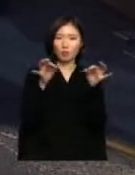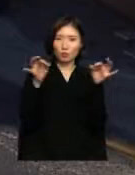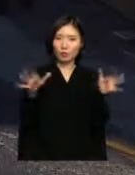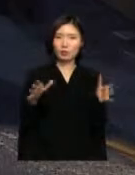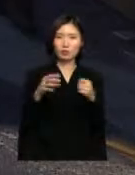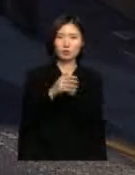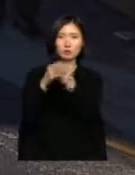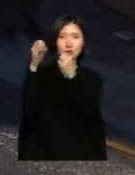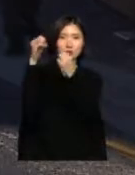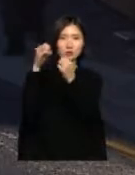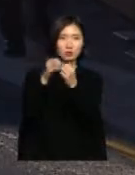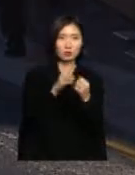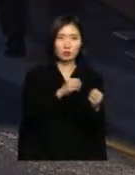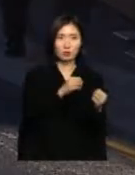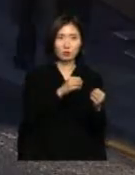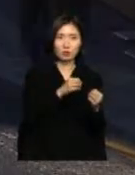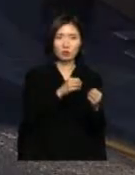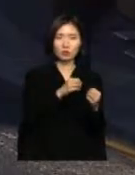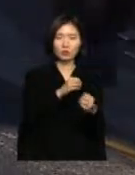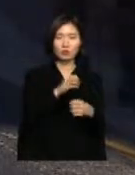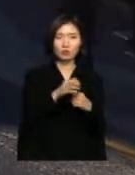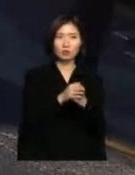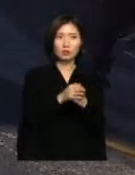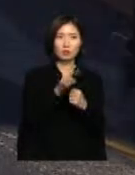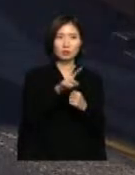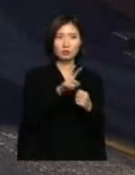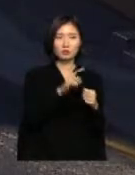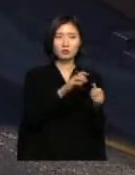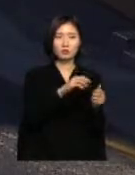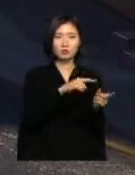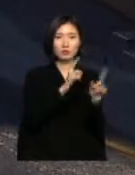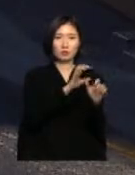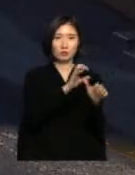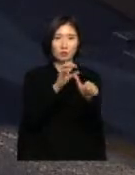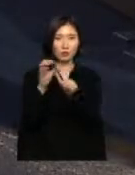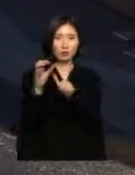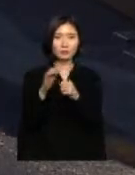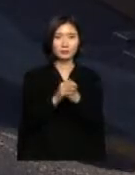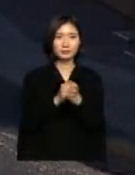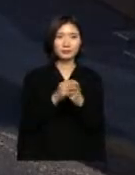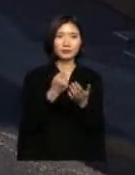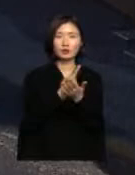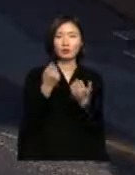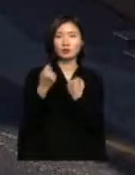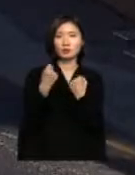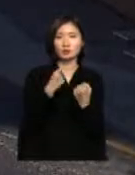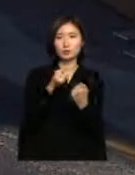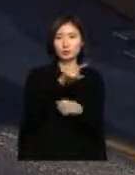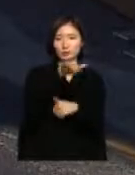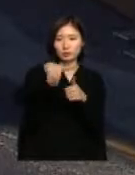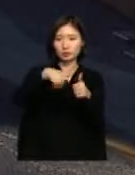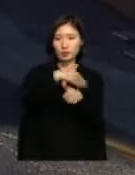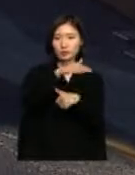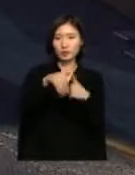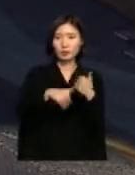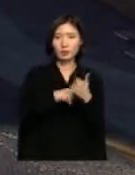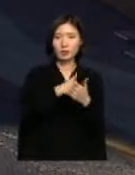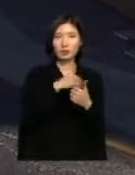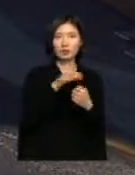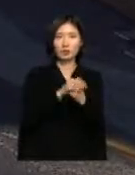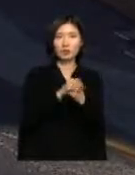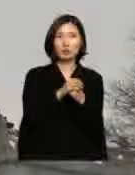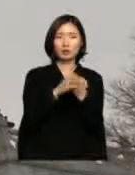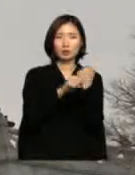전통을 북촌에서 있으니까 그것을 살려가지고 떠나더라도 이 주위에 자리를